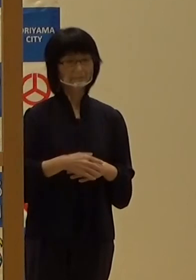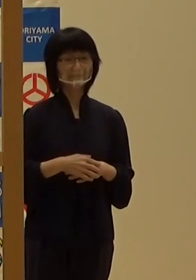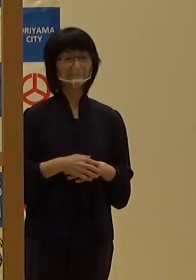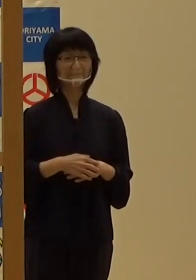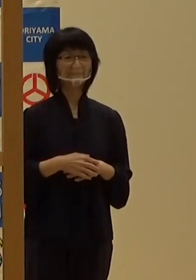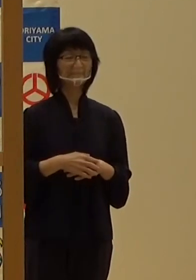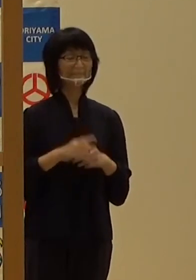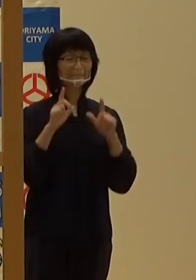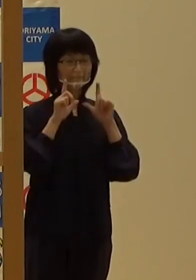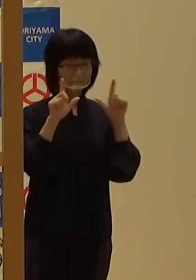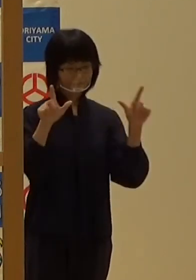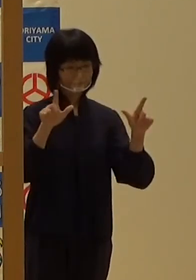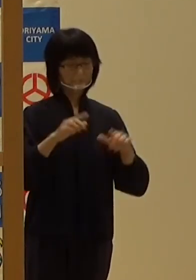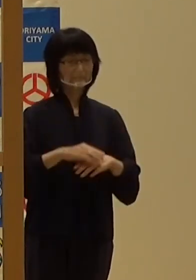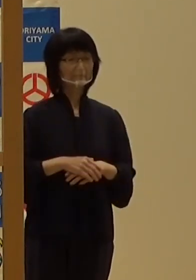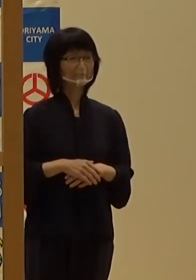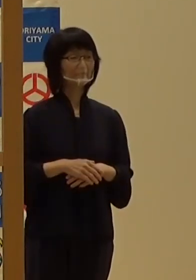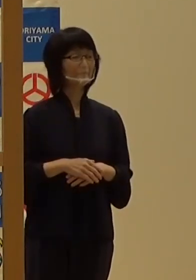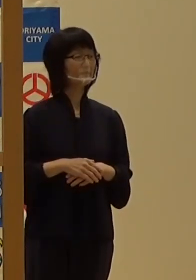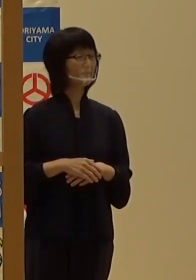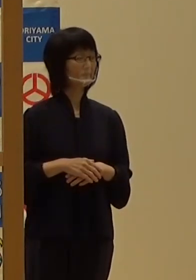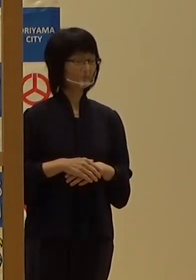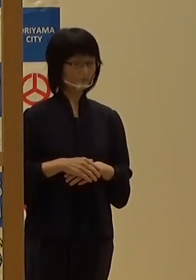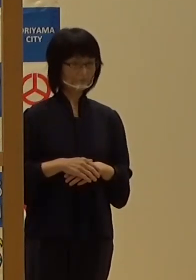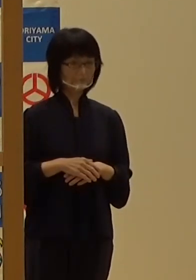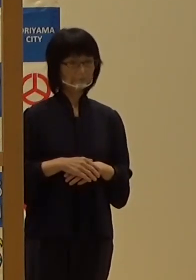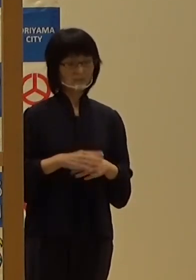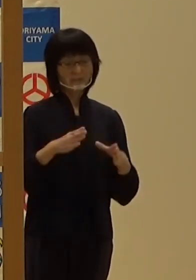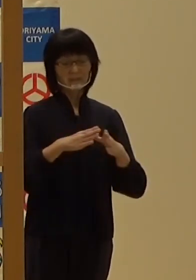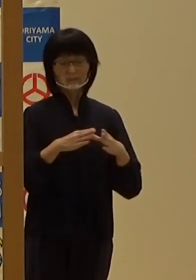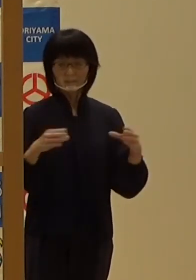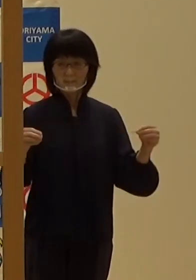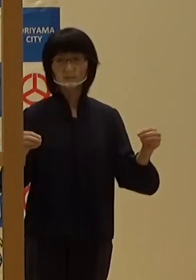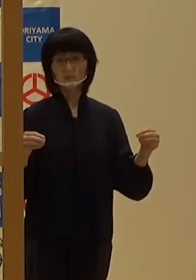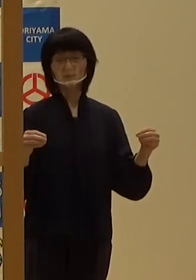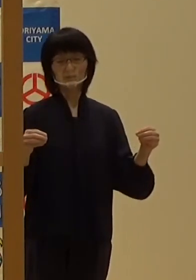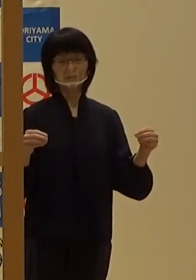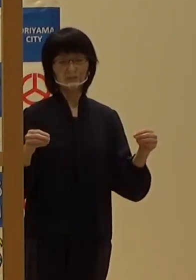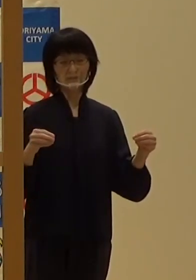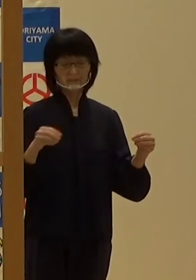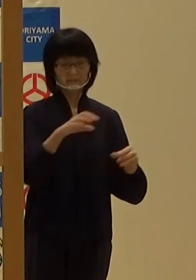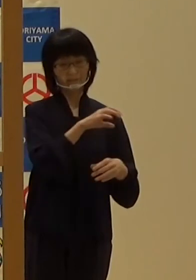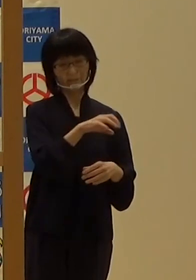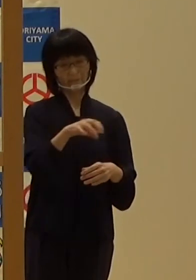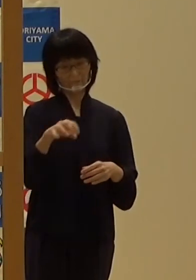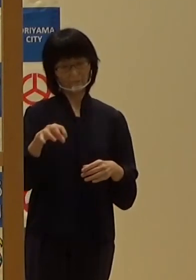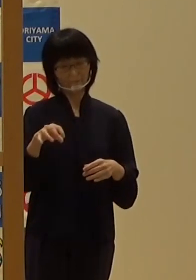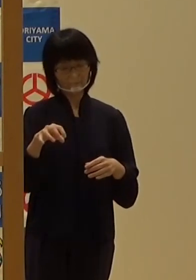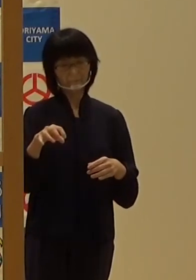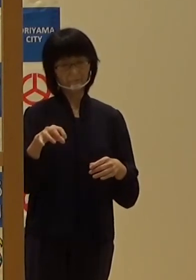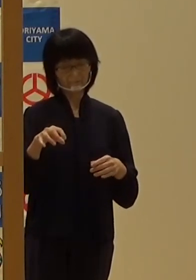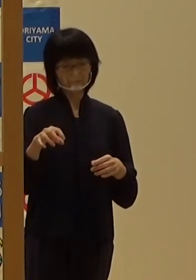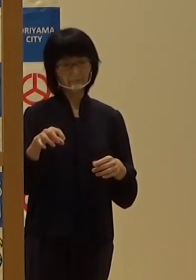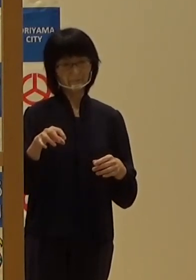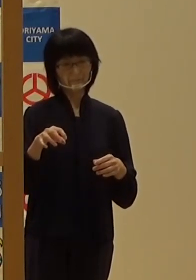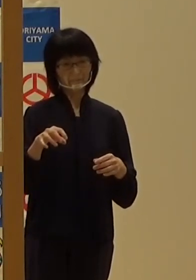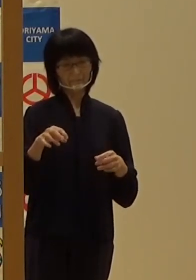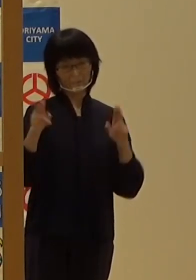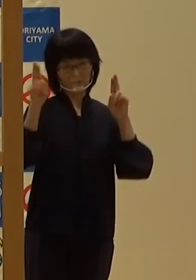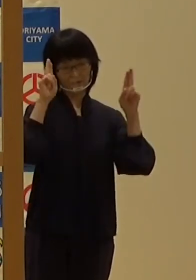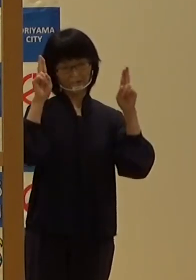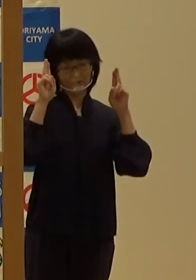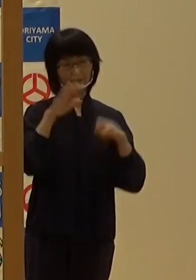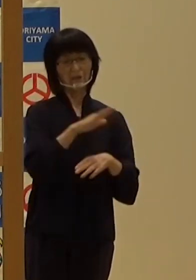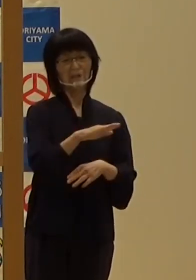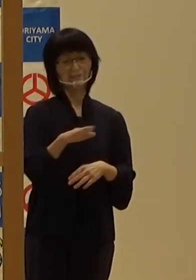はい、確かにですね、その全国的にもやっている事業者でございます。当然構成メンバーに対し